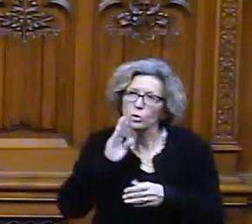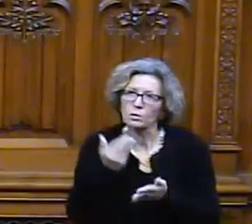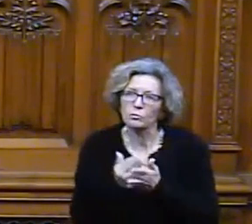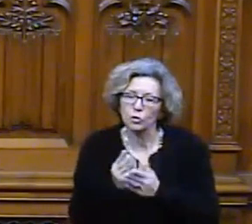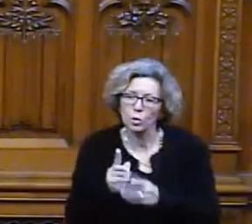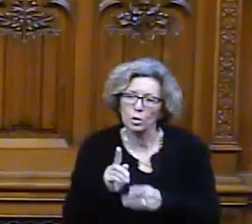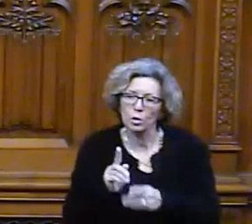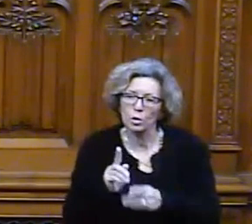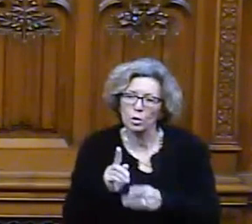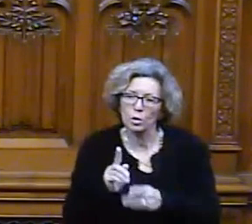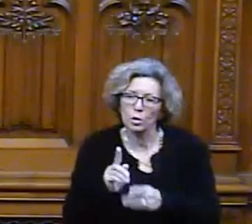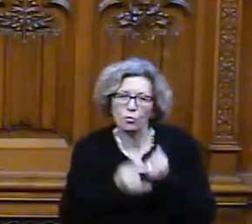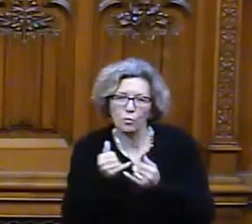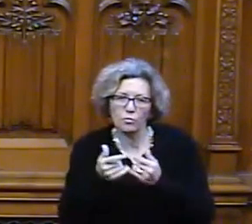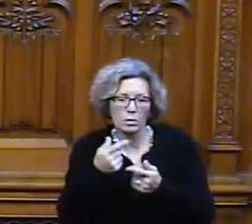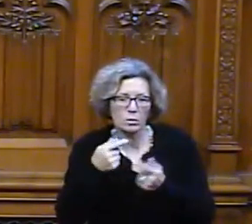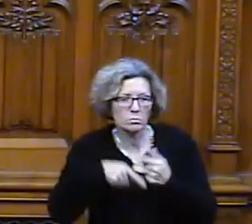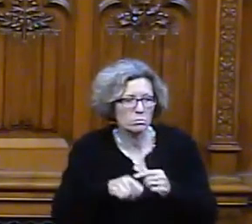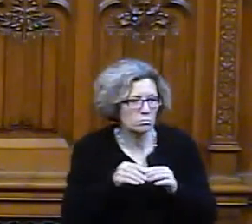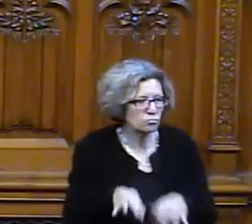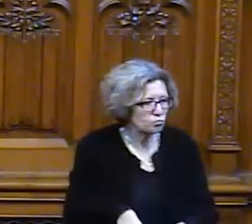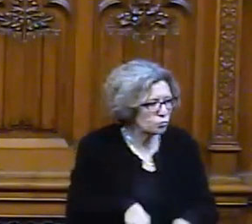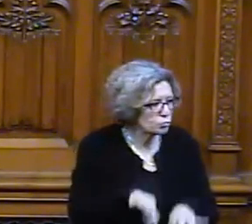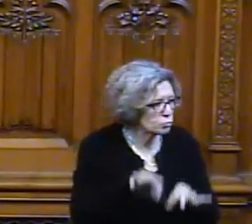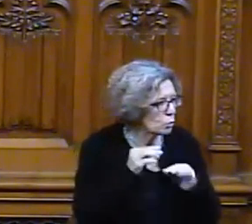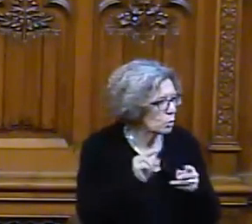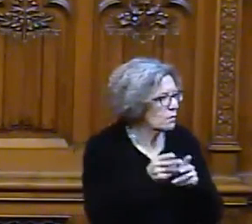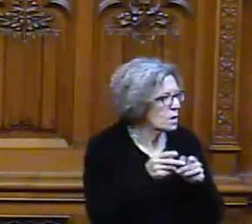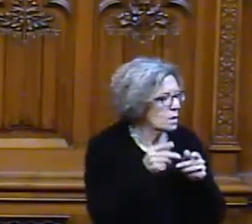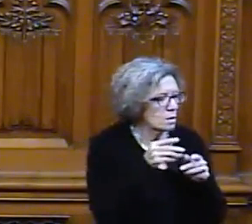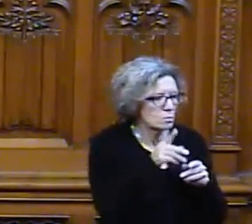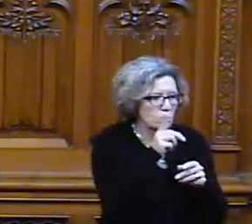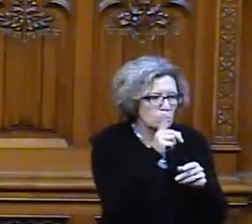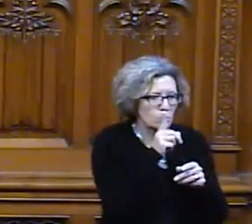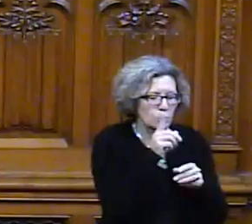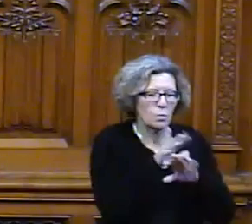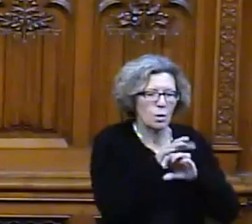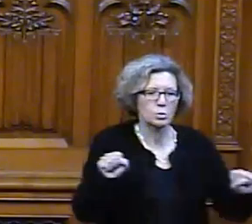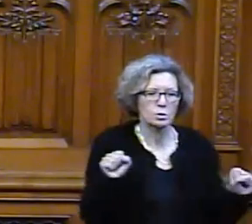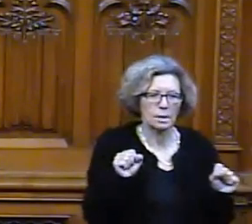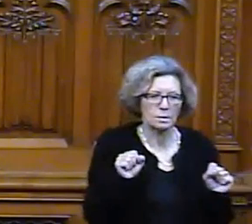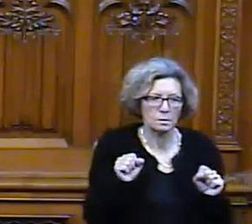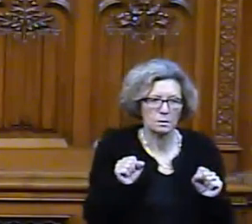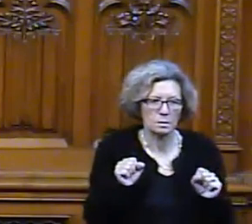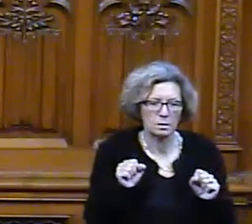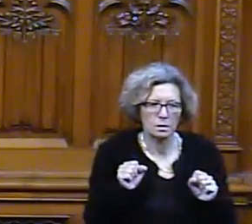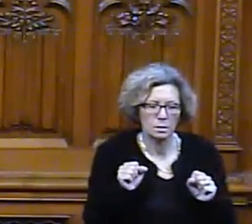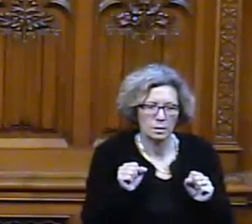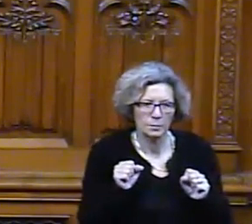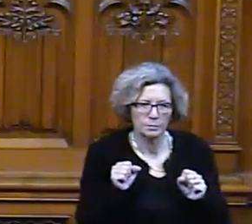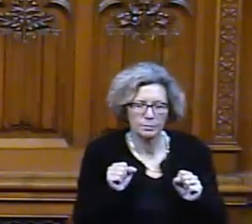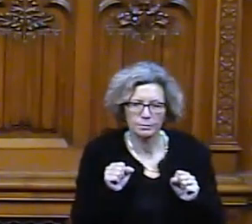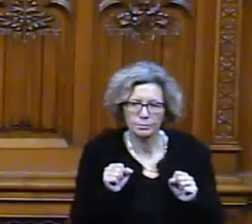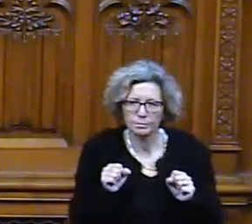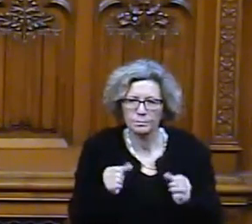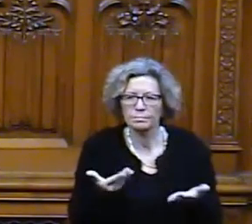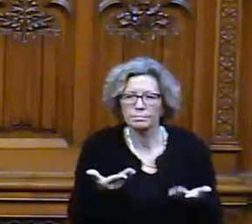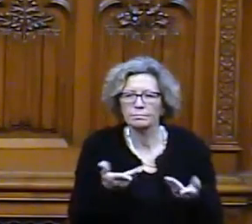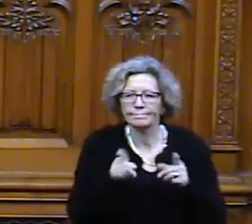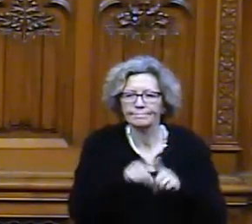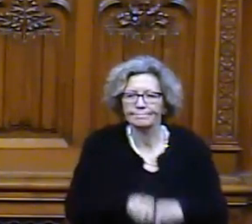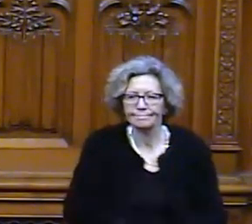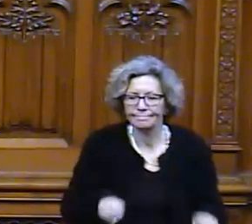die nächsten 5 Jahre so unter der Stirn duchend ausgemacht haben, meine Damen und Herren. Jedenfalls more of the